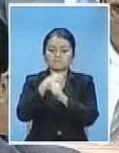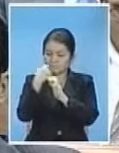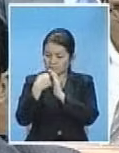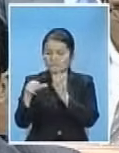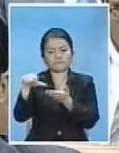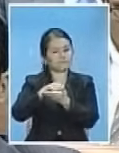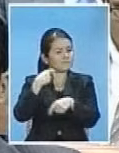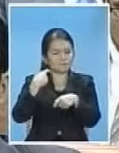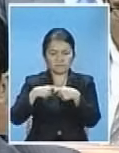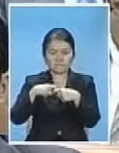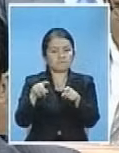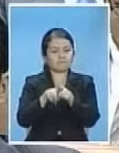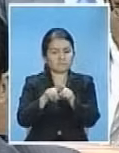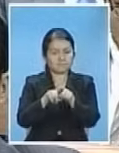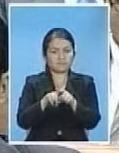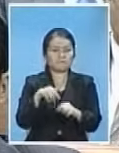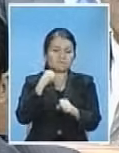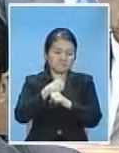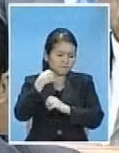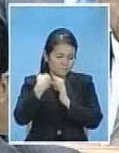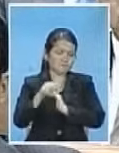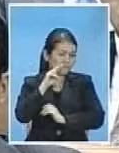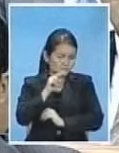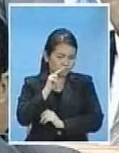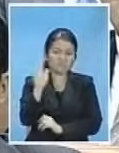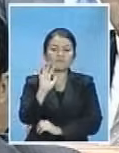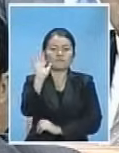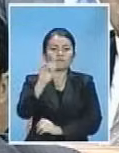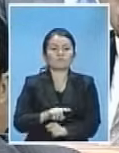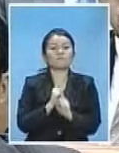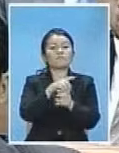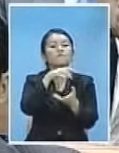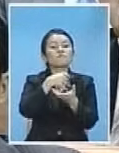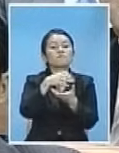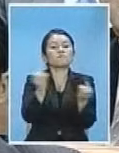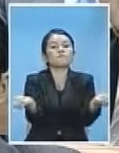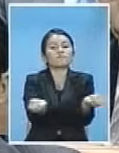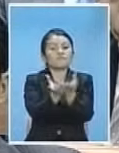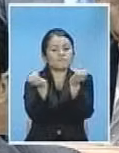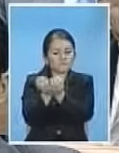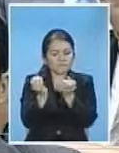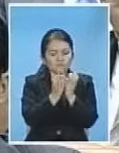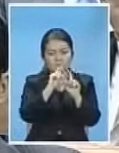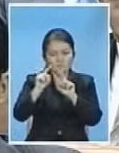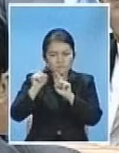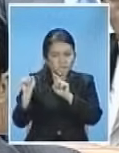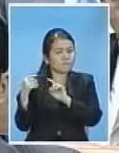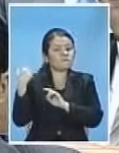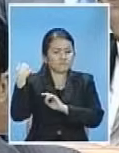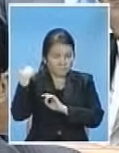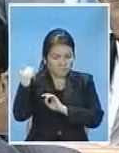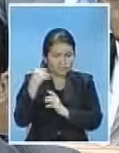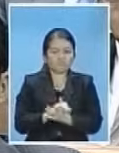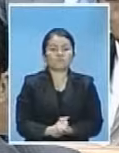ากกรุณาอย่าผิดพลาดซ้ำสองอย่างที่กราบเรียนแล้วว่ามันจะสูญเสียสิ่งที่มากกว่าชีวิต